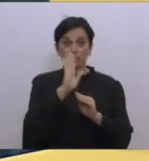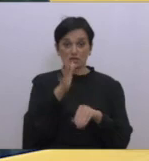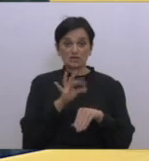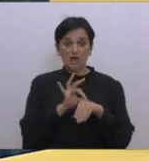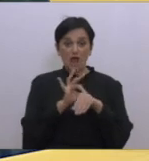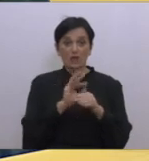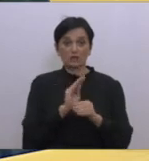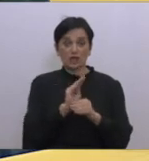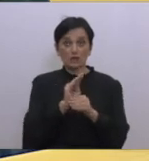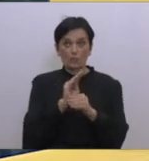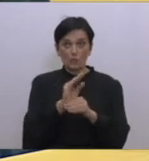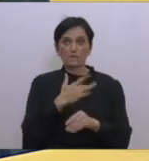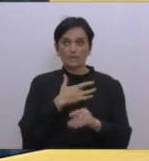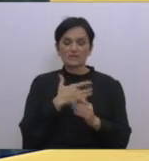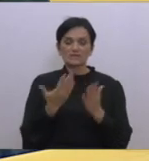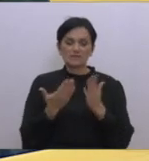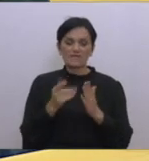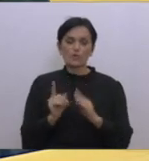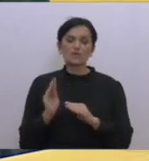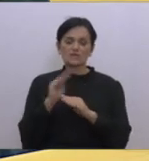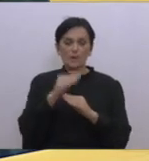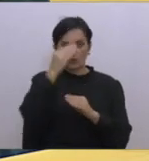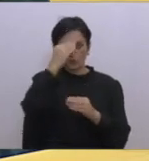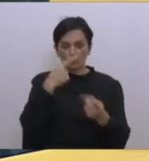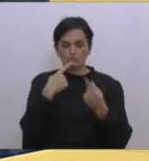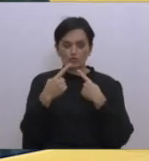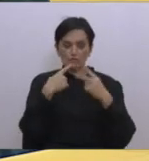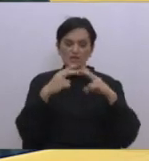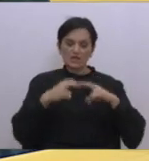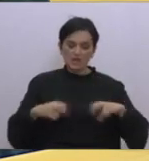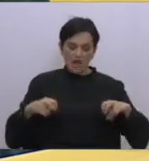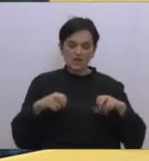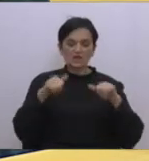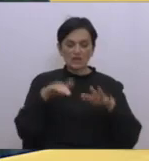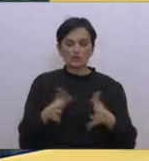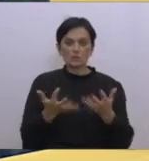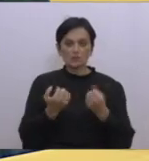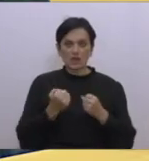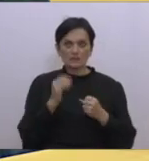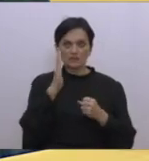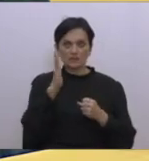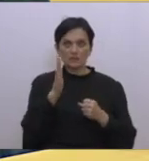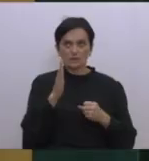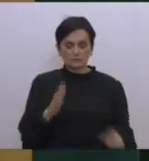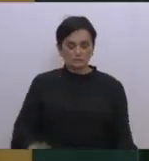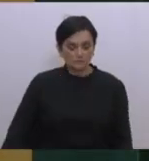გატარებული, სავარაუდოდ ეს დამატებითი მსჯელობის, განხილვის და გადაწყვეტილების მიღების საგანი იქნება.